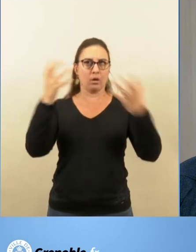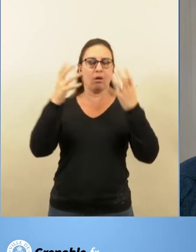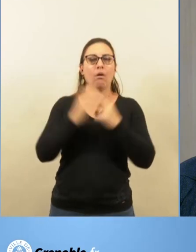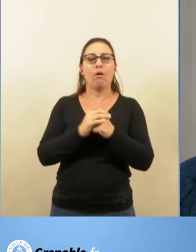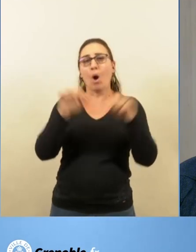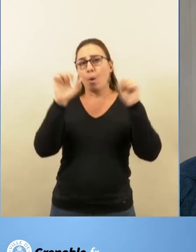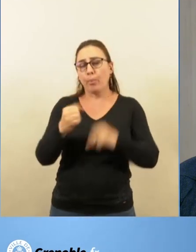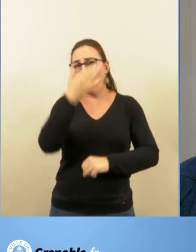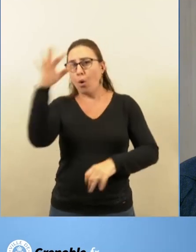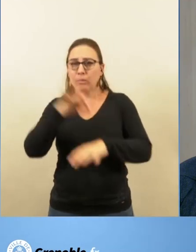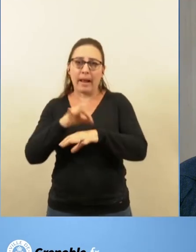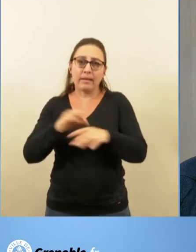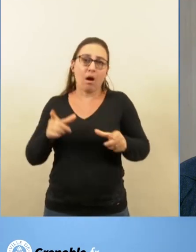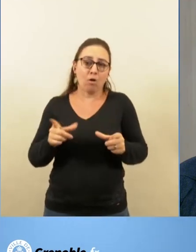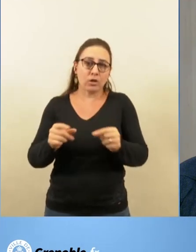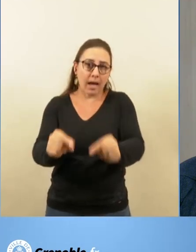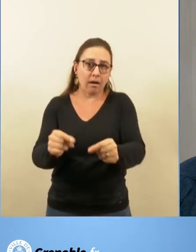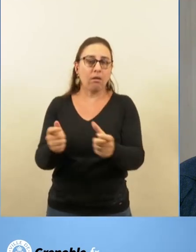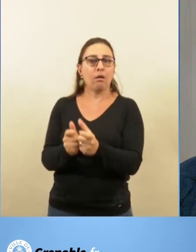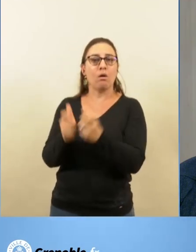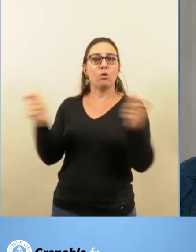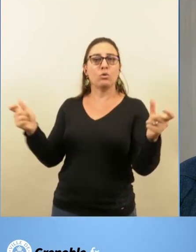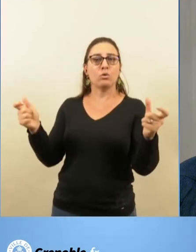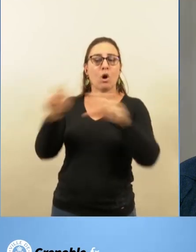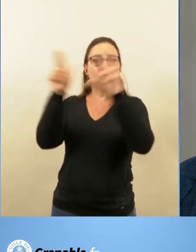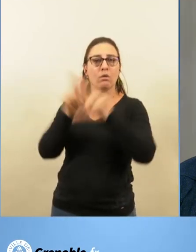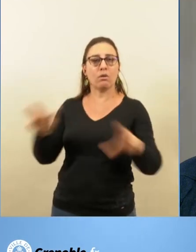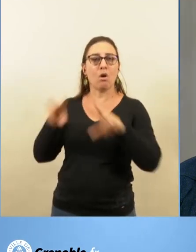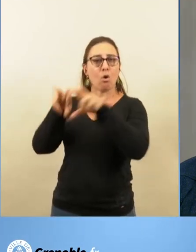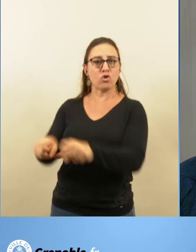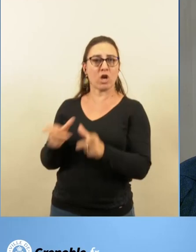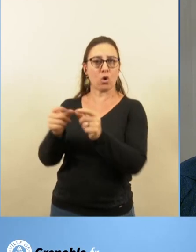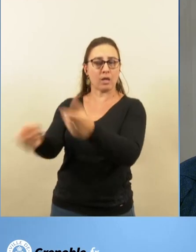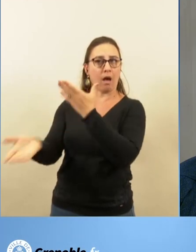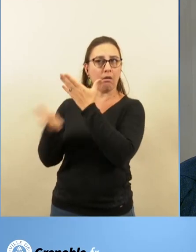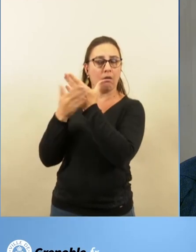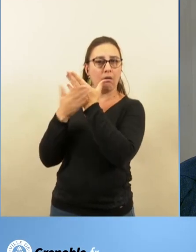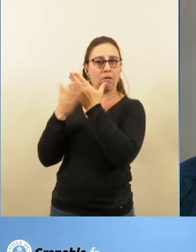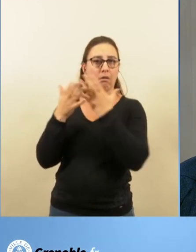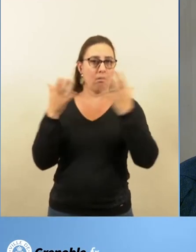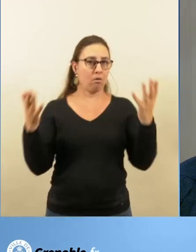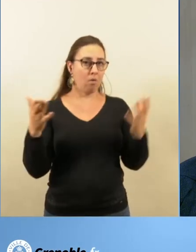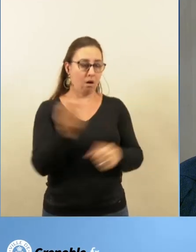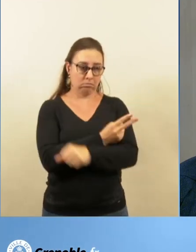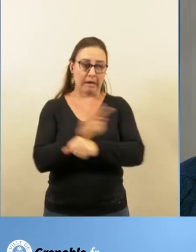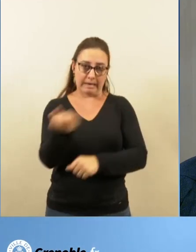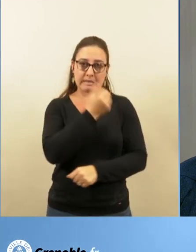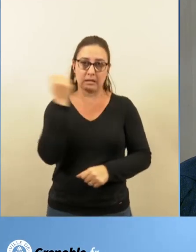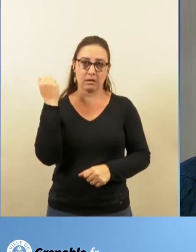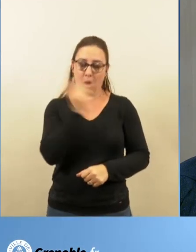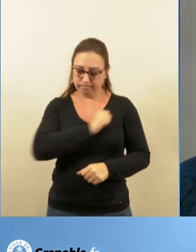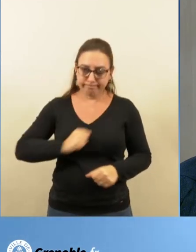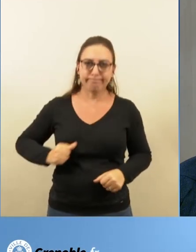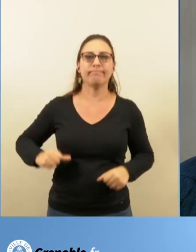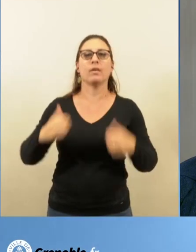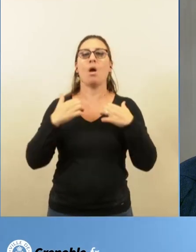prendre celui du cancer le Centre international de recherche sur le cancer rappelle que le risque de cancer est accru par la pollution de l'air le